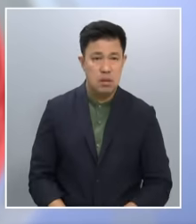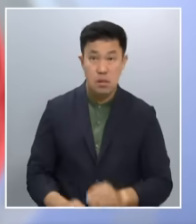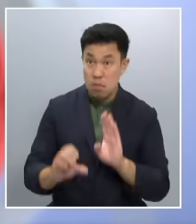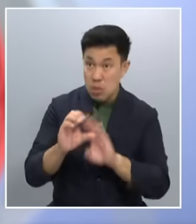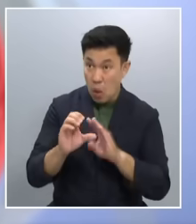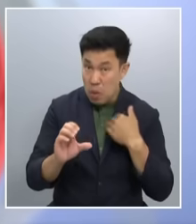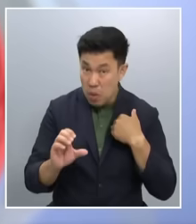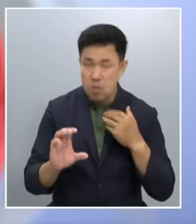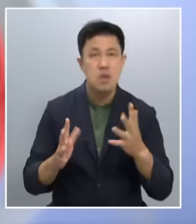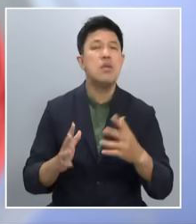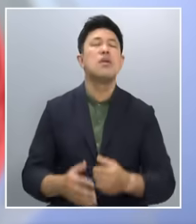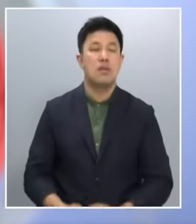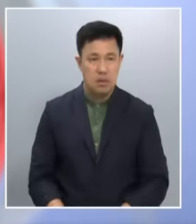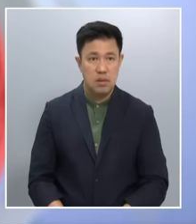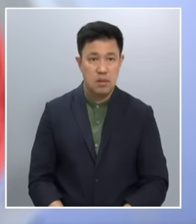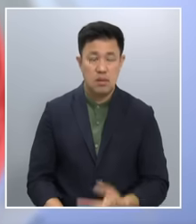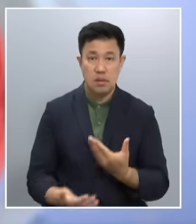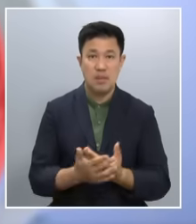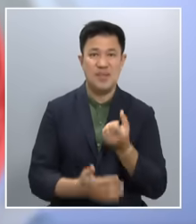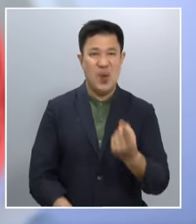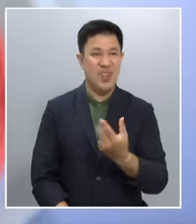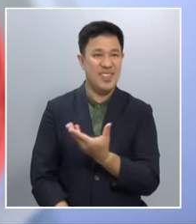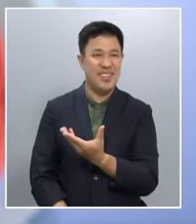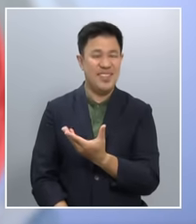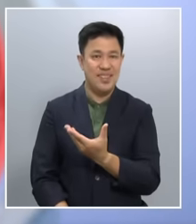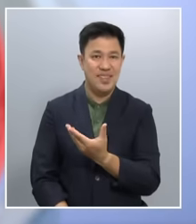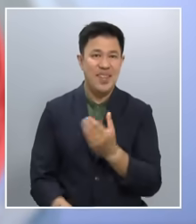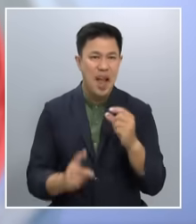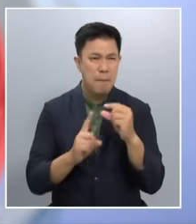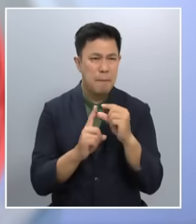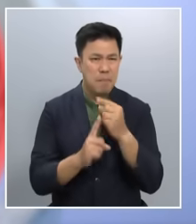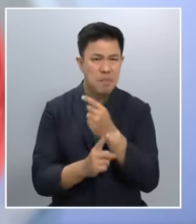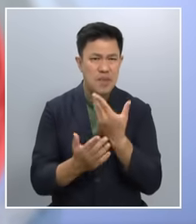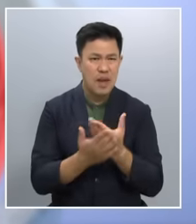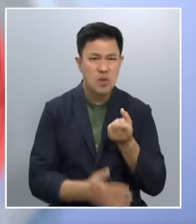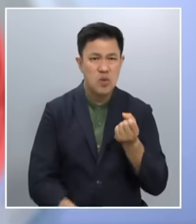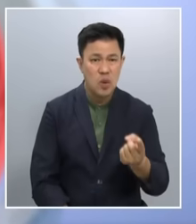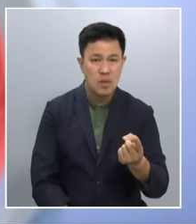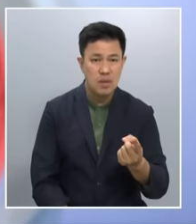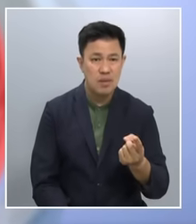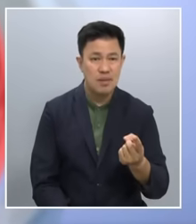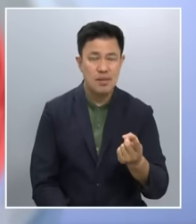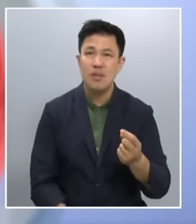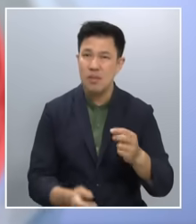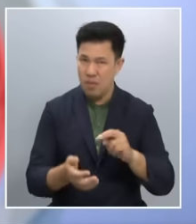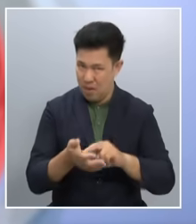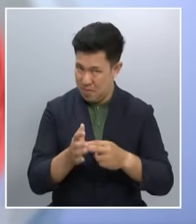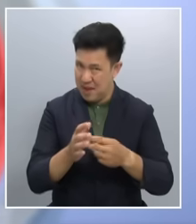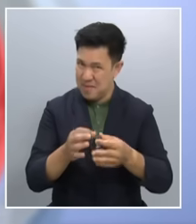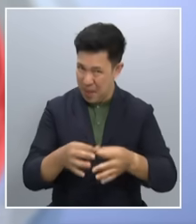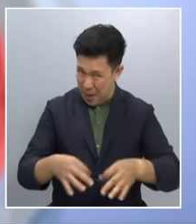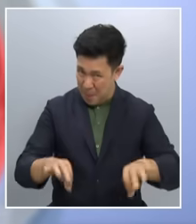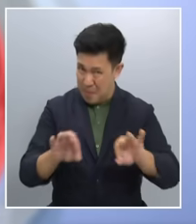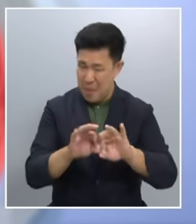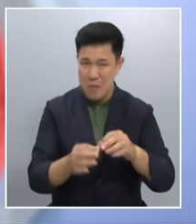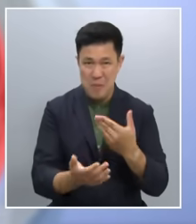เงินสดคือไอ้คำว่าเงินสดเนี่ยสำคัญนะ ค่ะ เพราะอะไรพี่หม